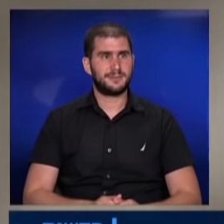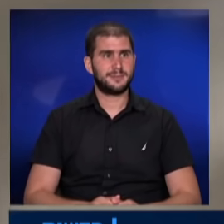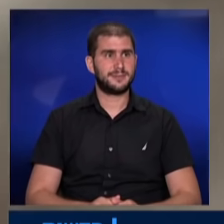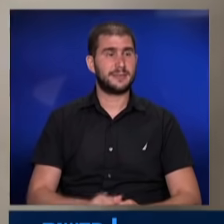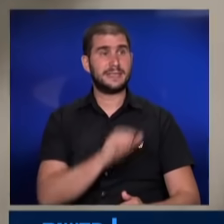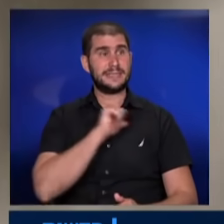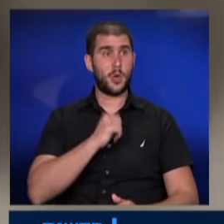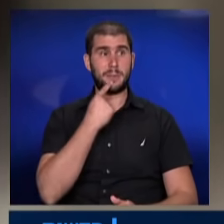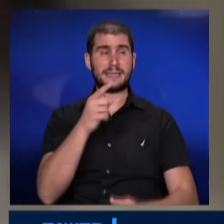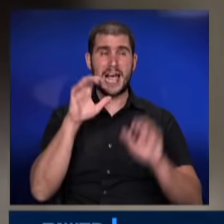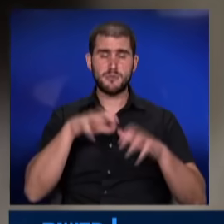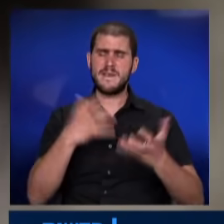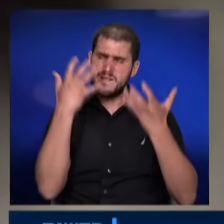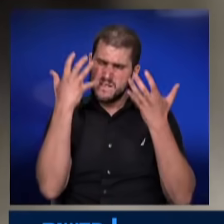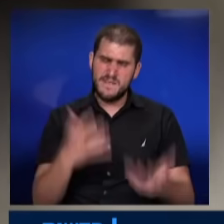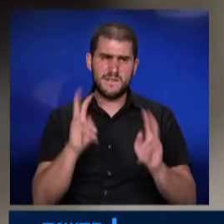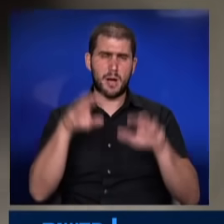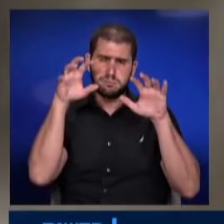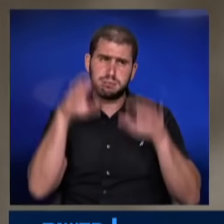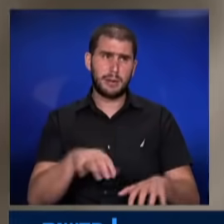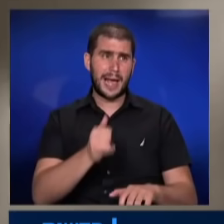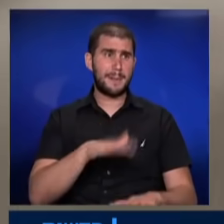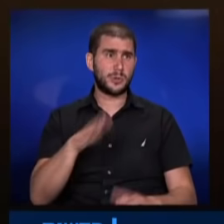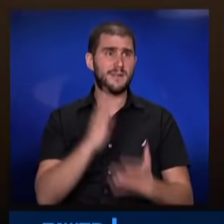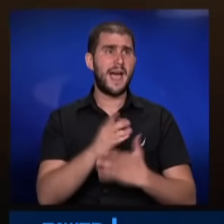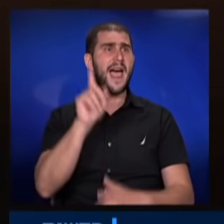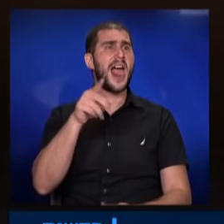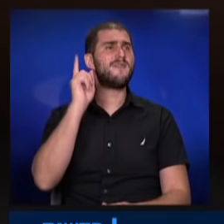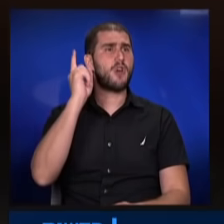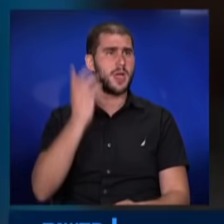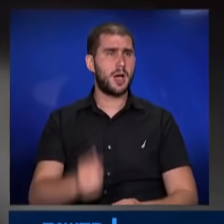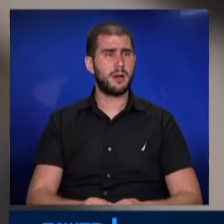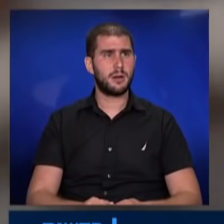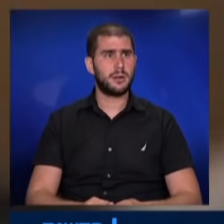בסין אומרים שזה הגשם הכבד ביותר שנראה באזור כבר 1,000 שנה.